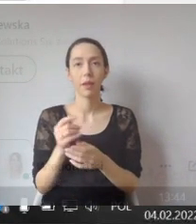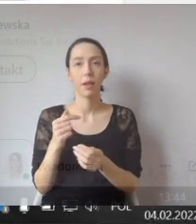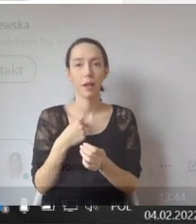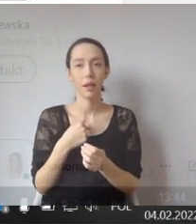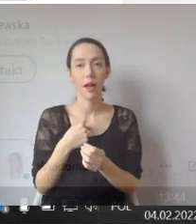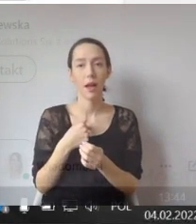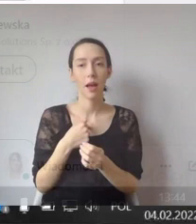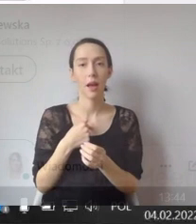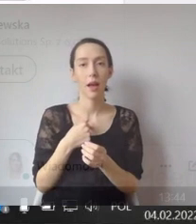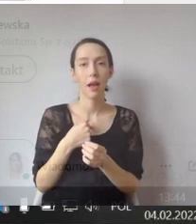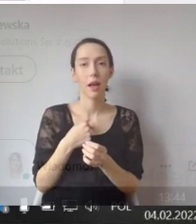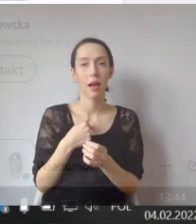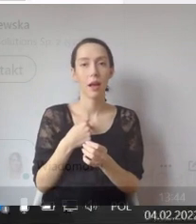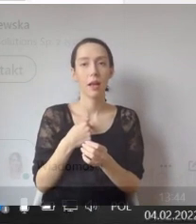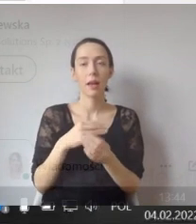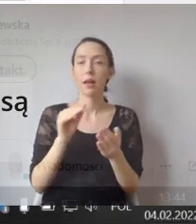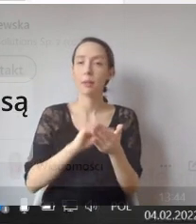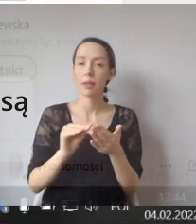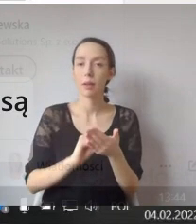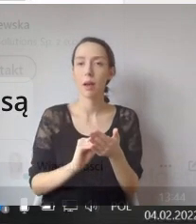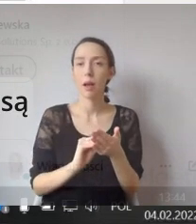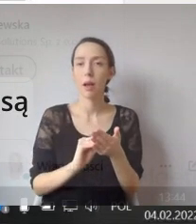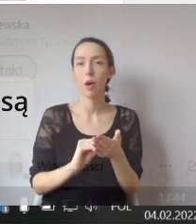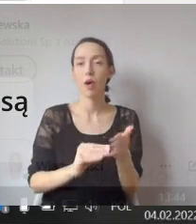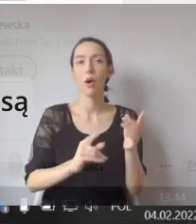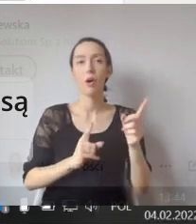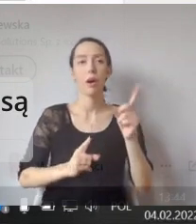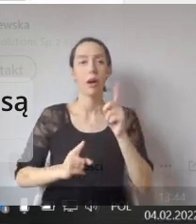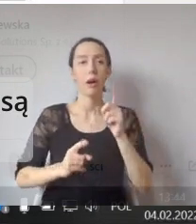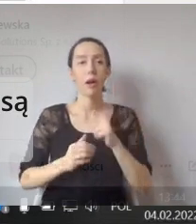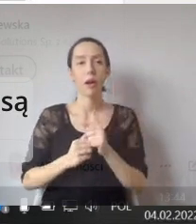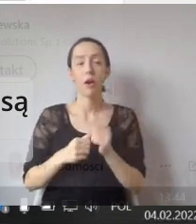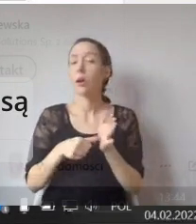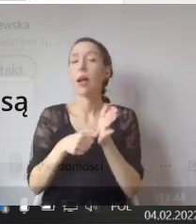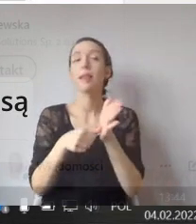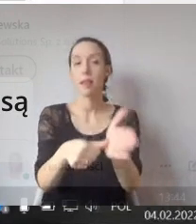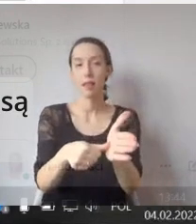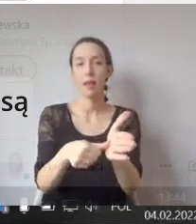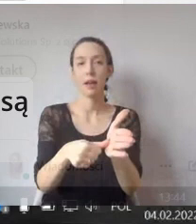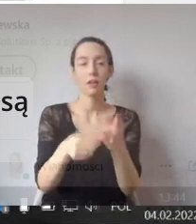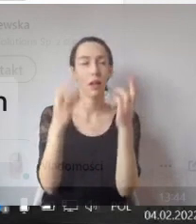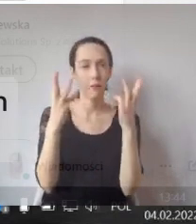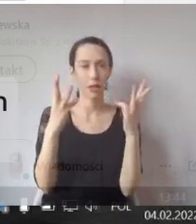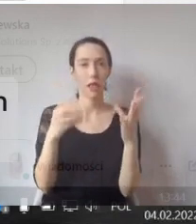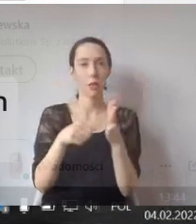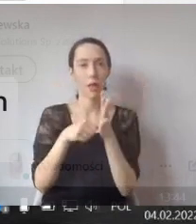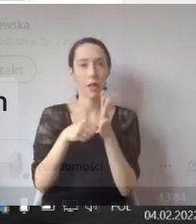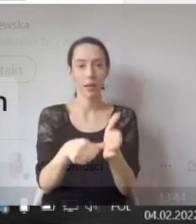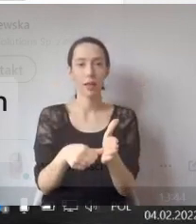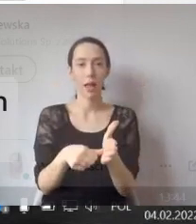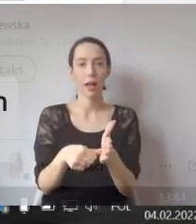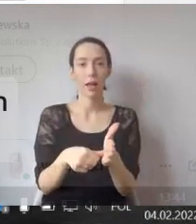do kandydatów, tak? Czyli myśląc o swojej grupie docelowej, pamiętając, że to są kandydaci, ja nie